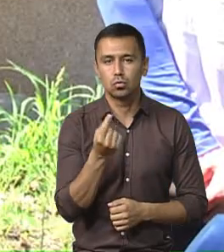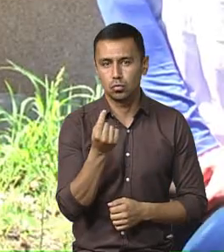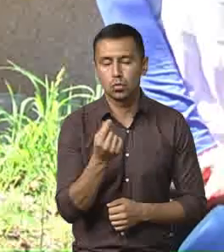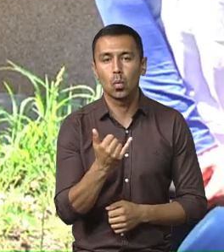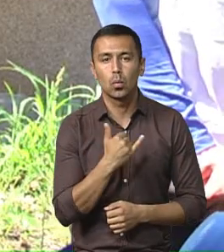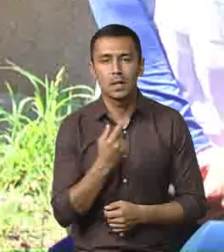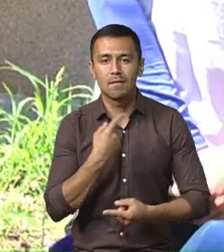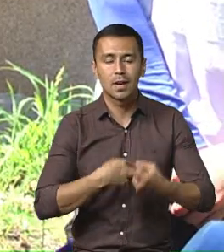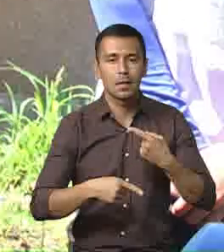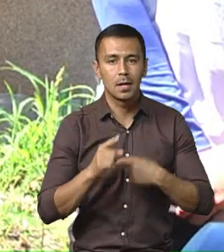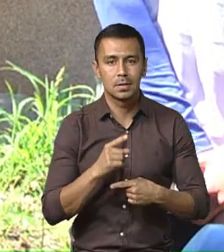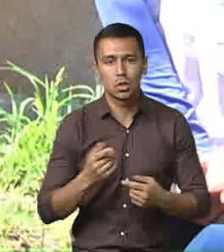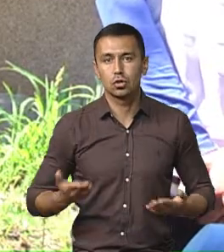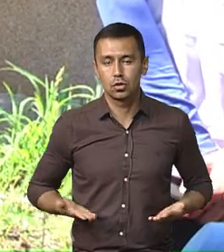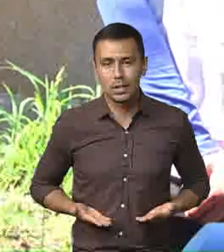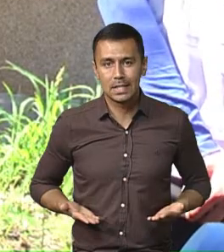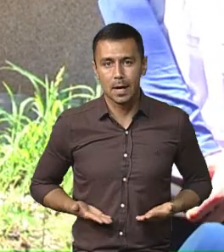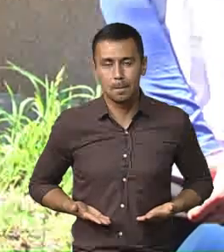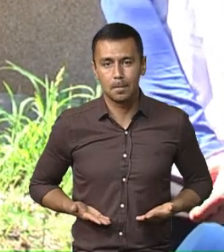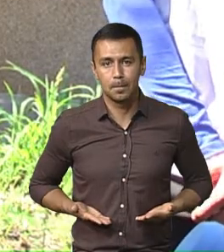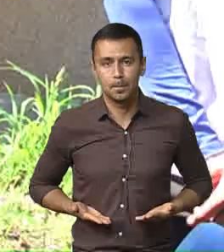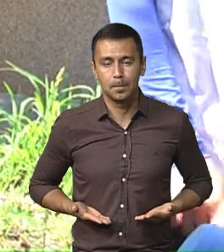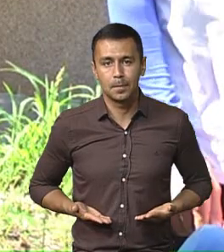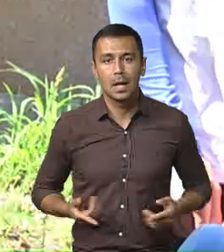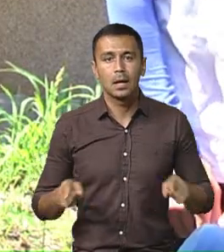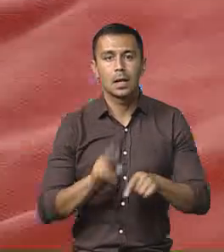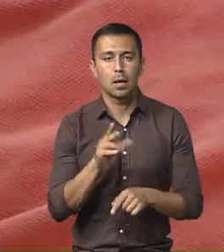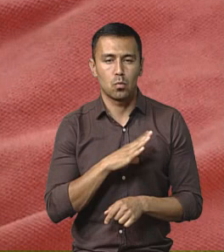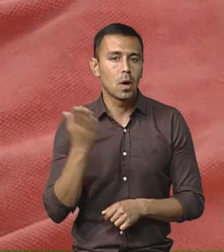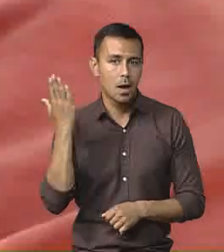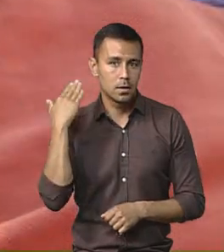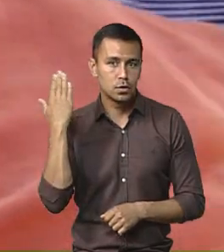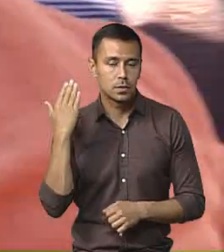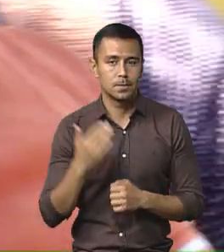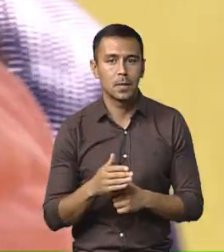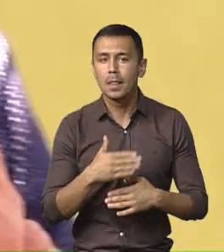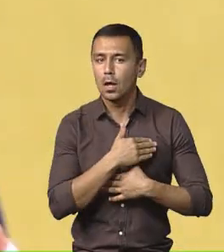нас вертається би життя. Життя так,